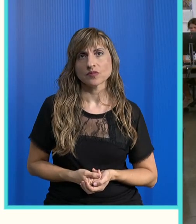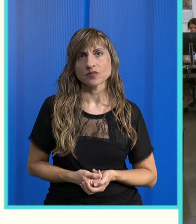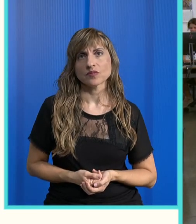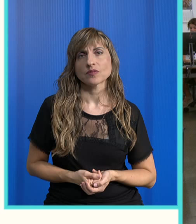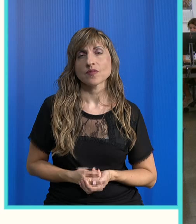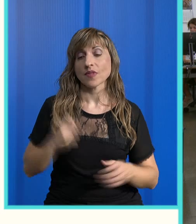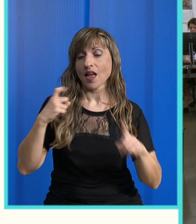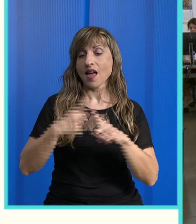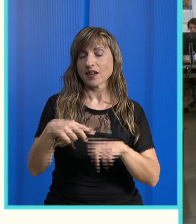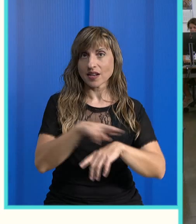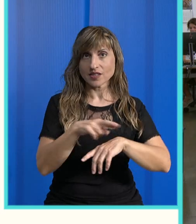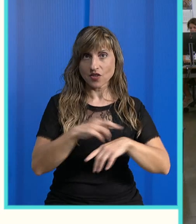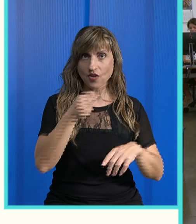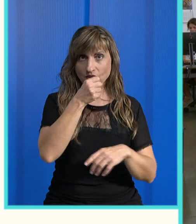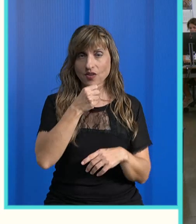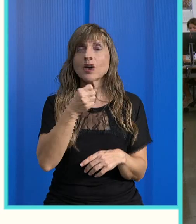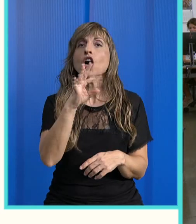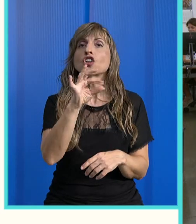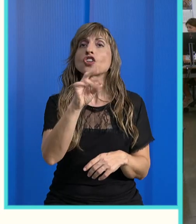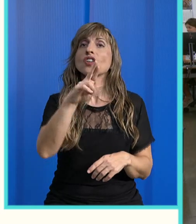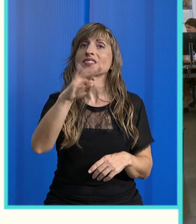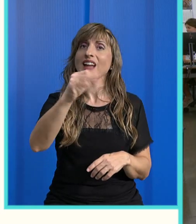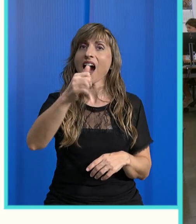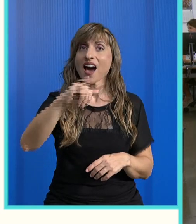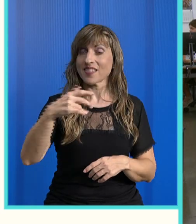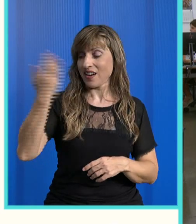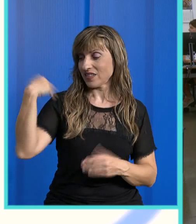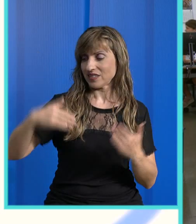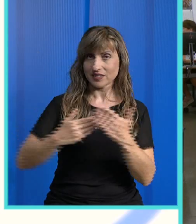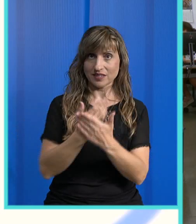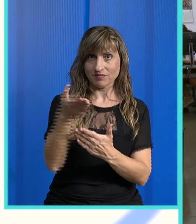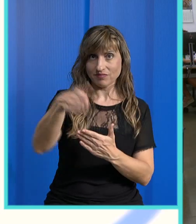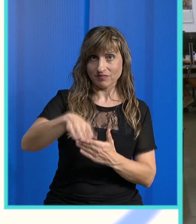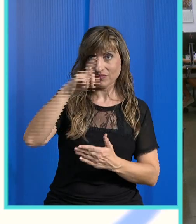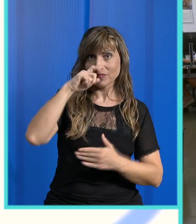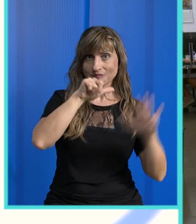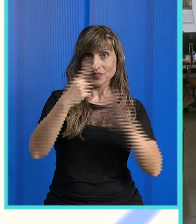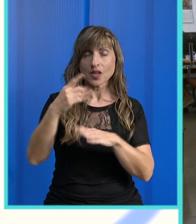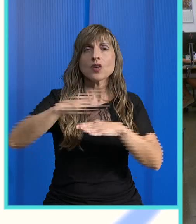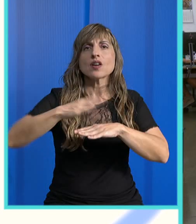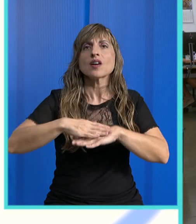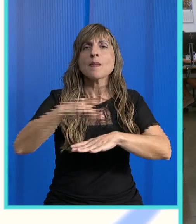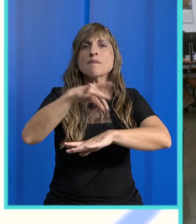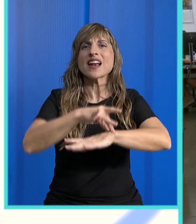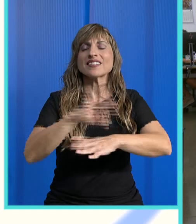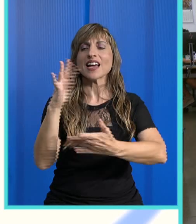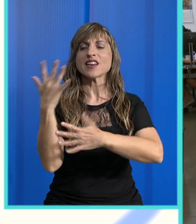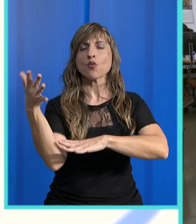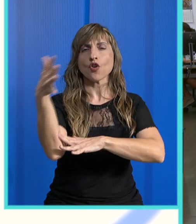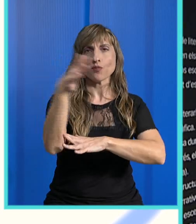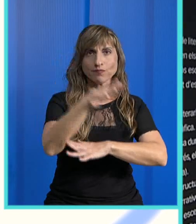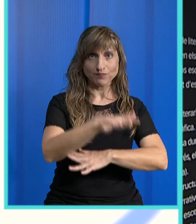L'exregidor socialista Eduard Tortajada ha mort aquesta matinada als 71 anys a causa d'una malaltia neurodegenerativa.